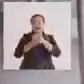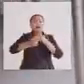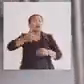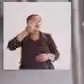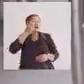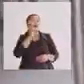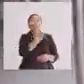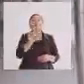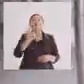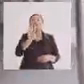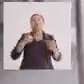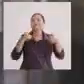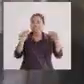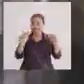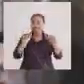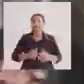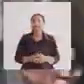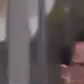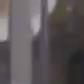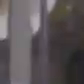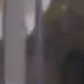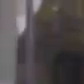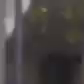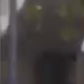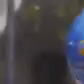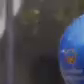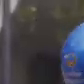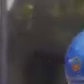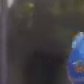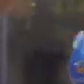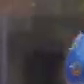ព័ត៌មានបន្ថែមសូមទាក់ទងទូរស័ព្ទលេខ115ដោយឥតគិតថ្លៃ